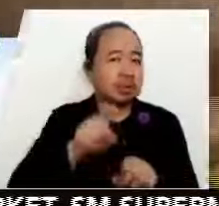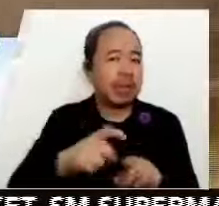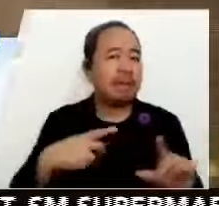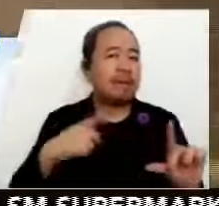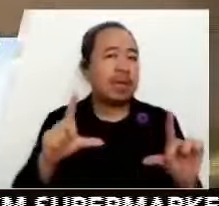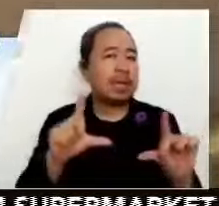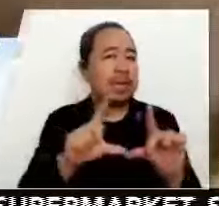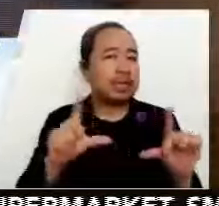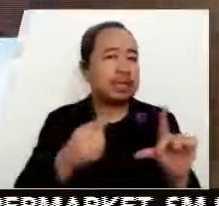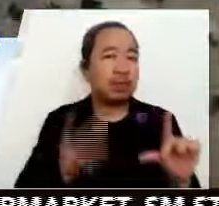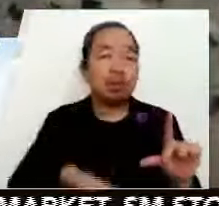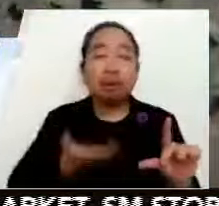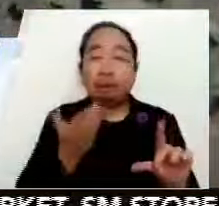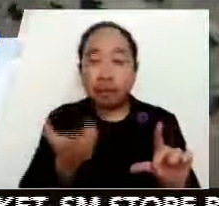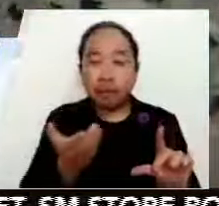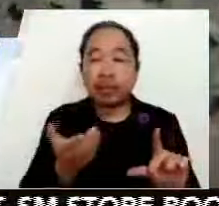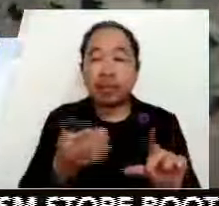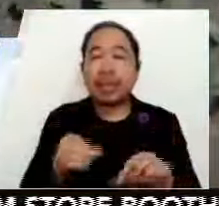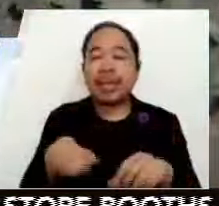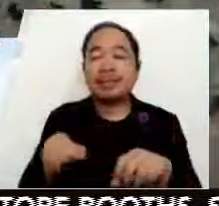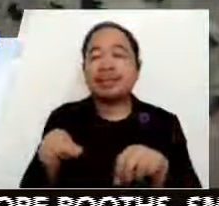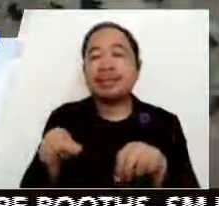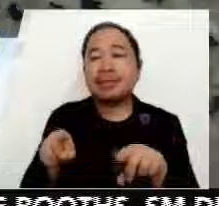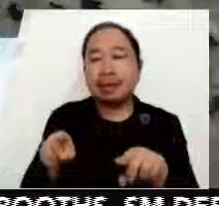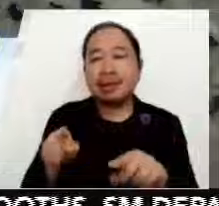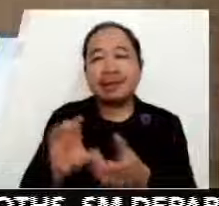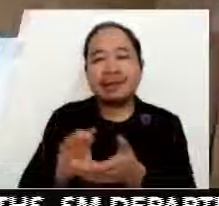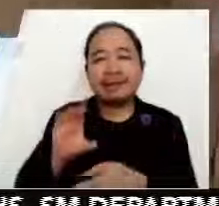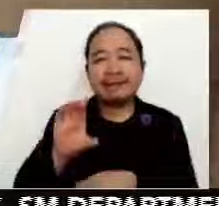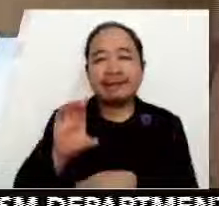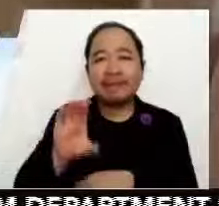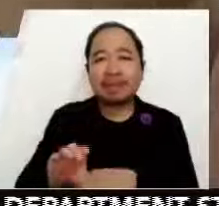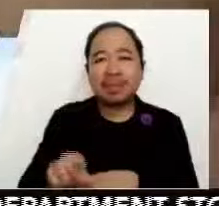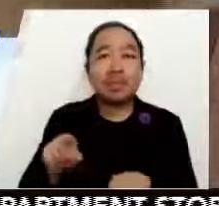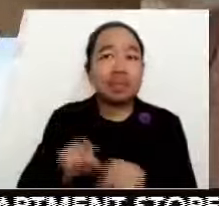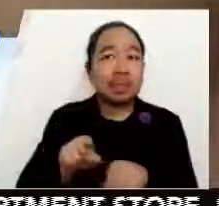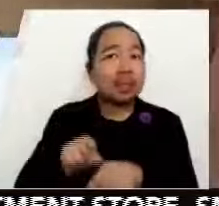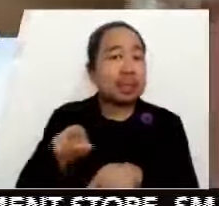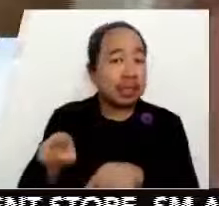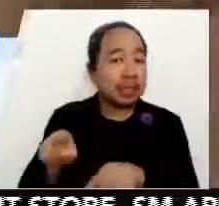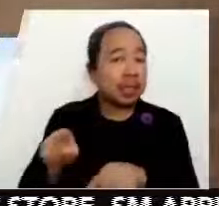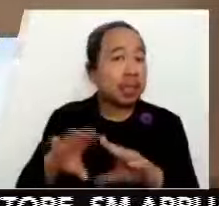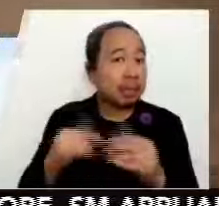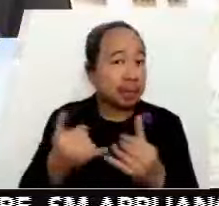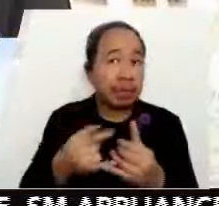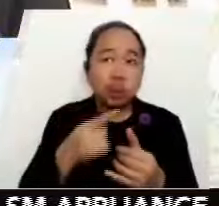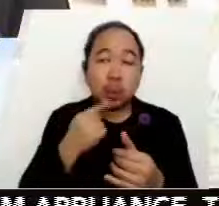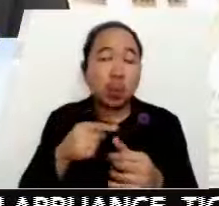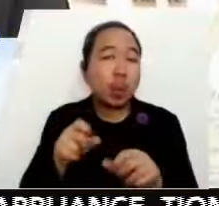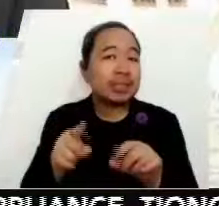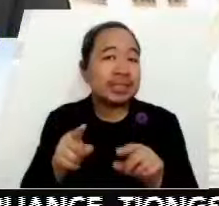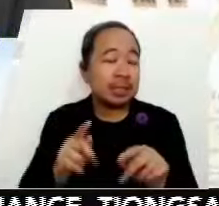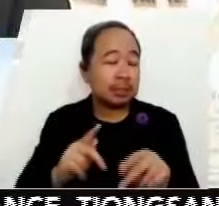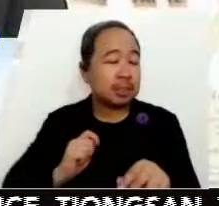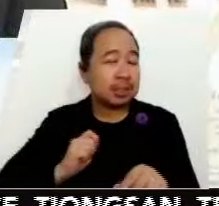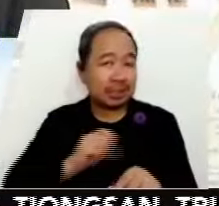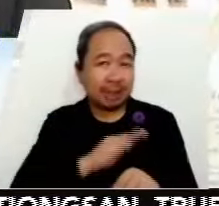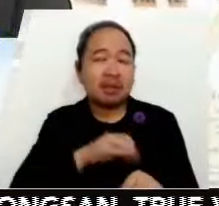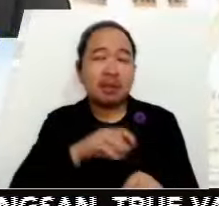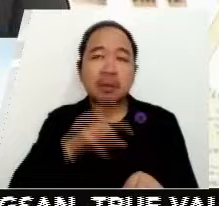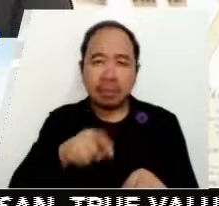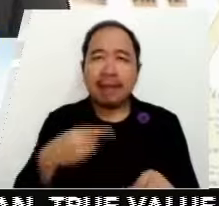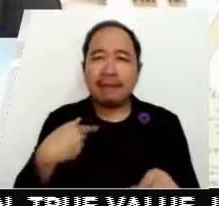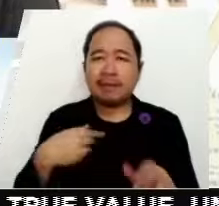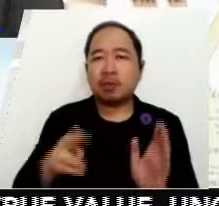at magbenta ng investment. Pati ang mismong nagbebenta at nag-aalok, dapat rehistrado rin sa SEC. Tinignan natin yung